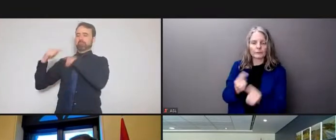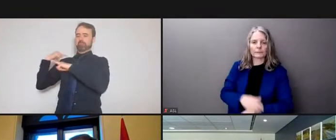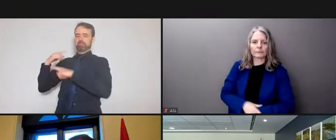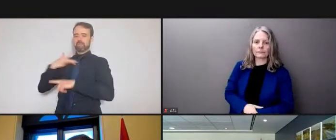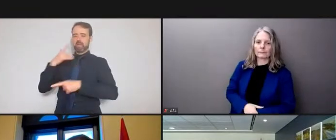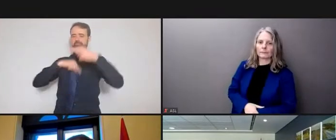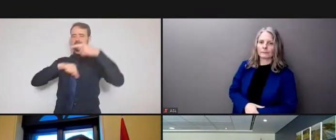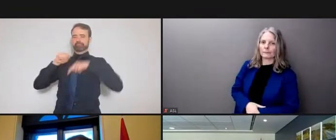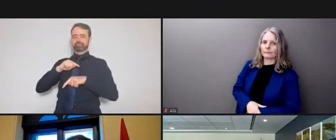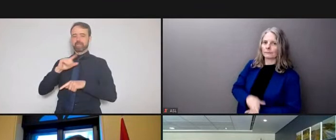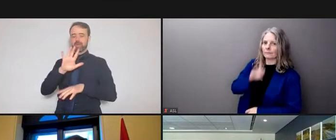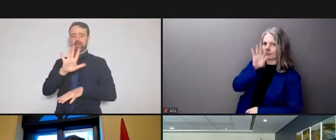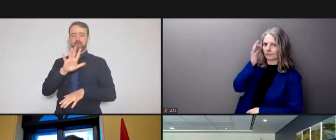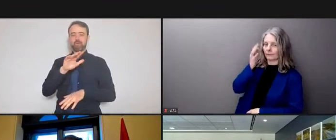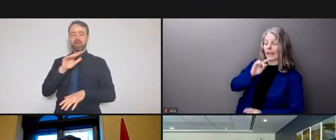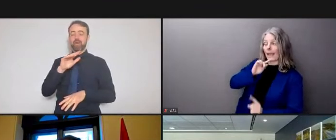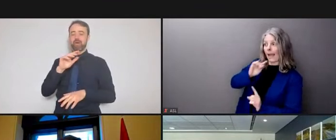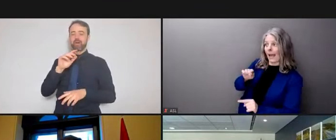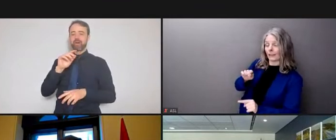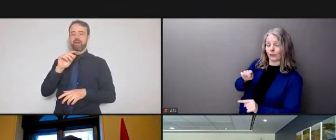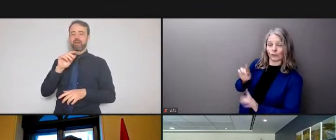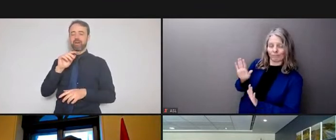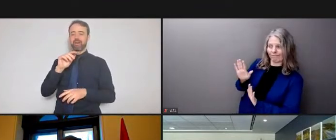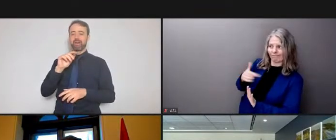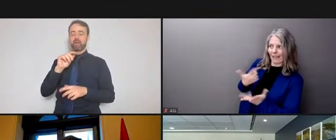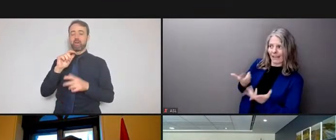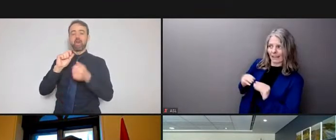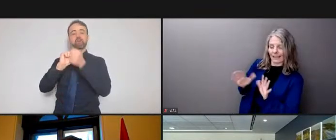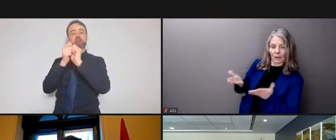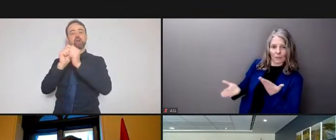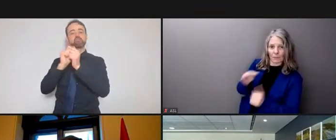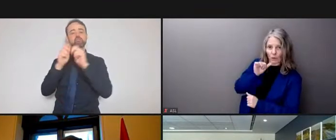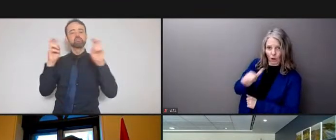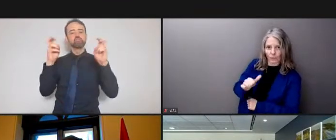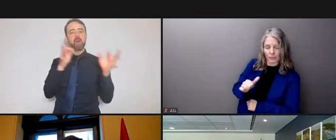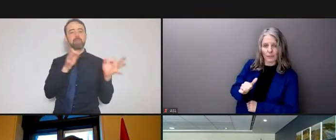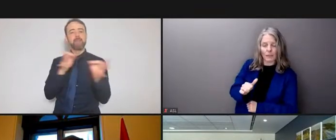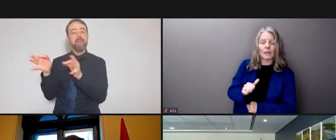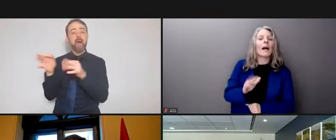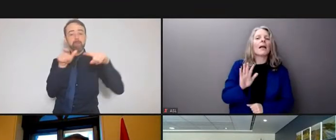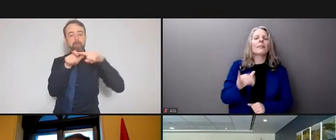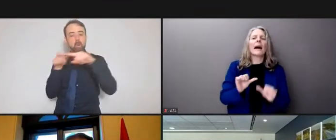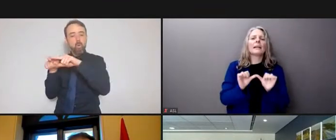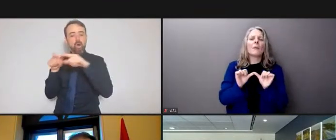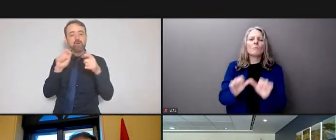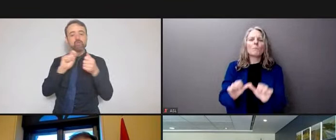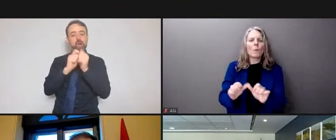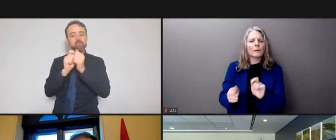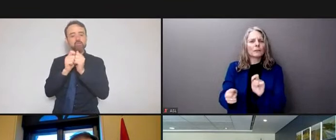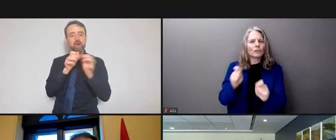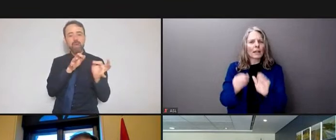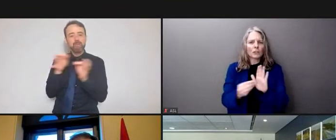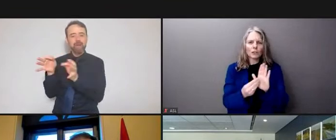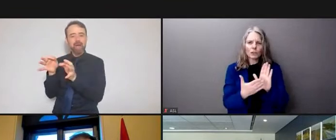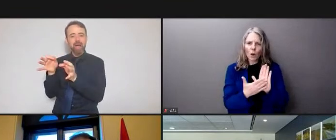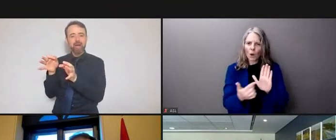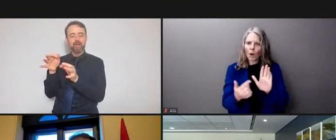les changements permanents duquel on parle concernent seulement les